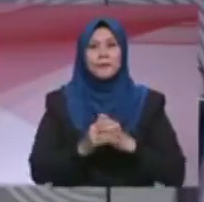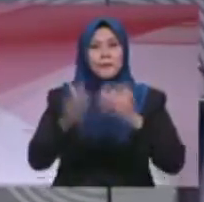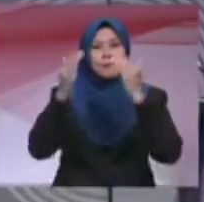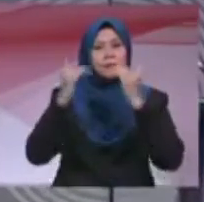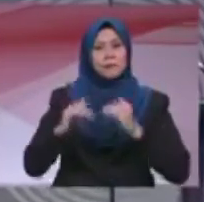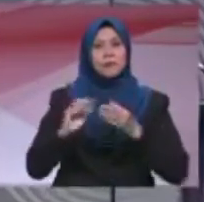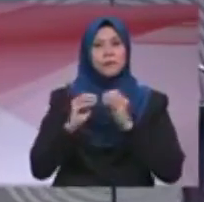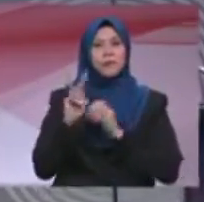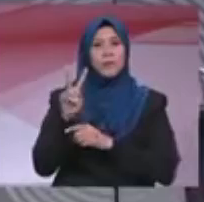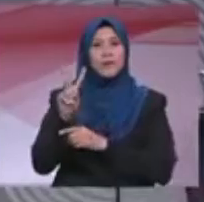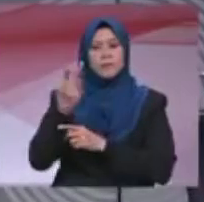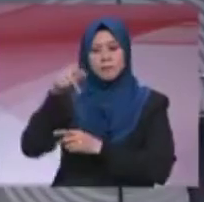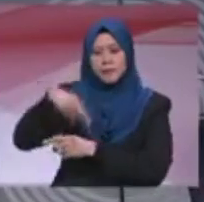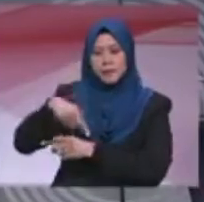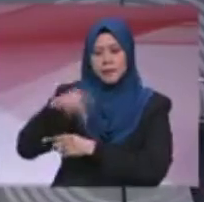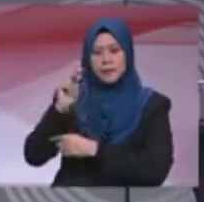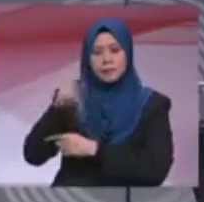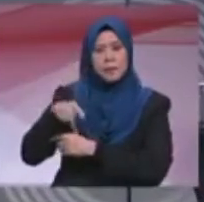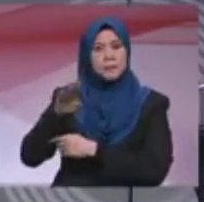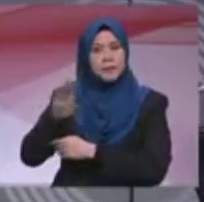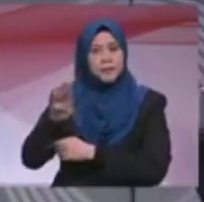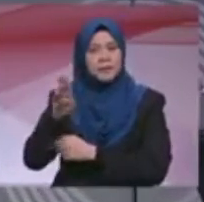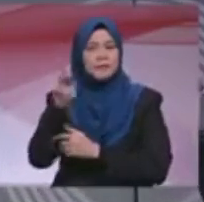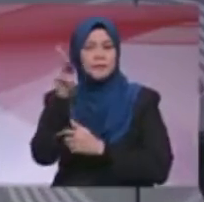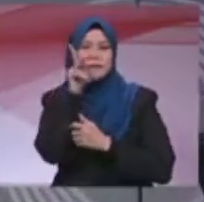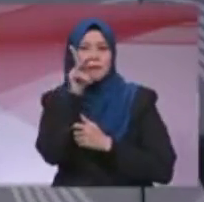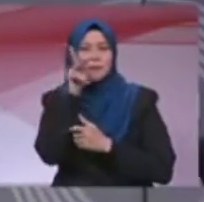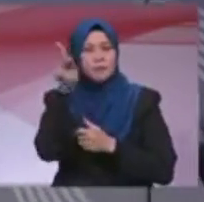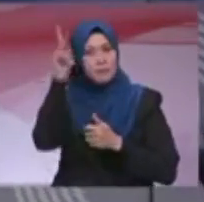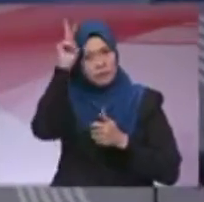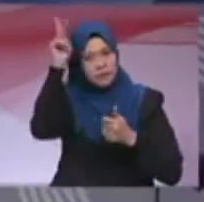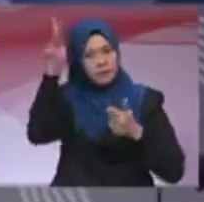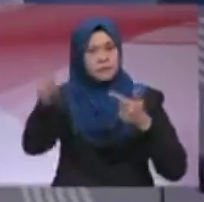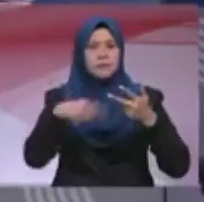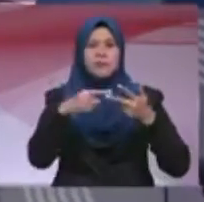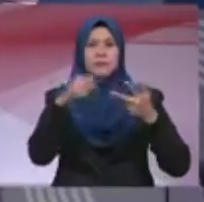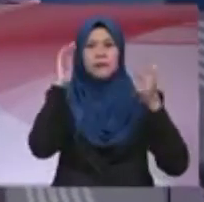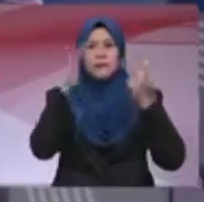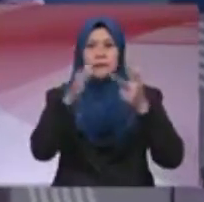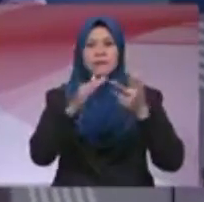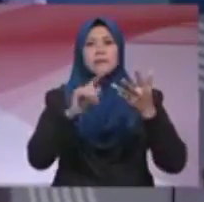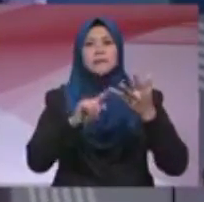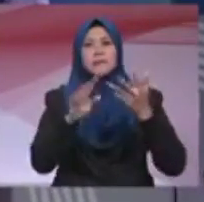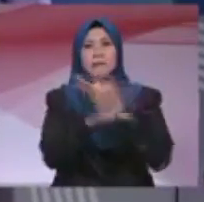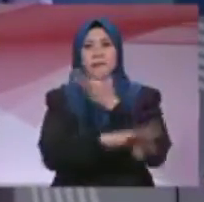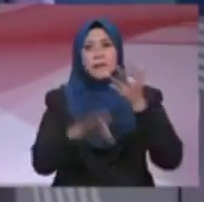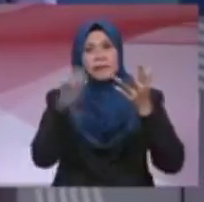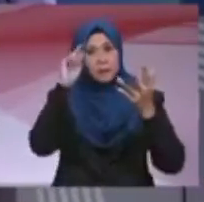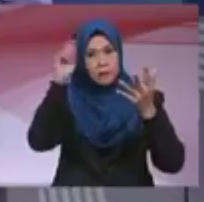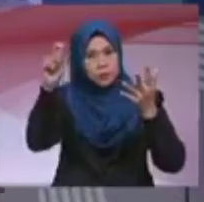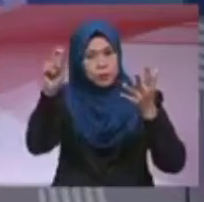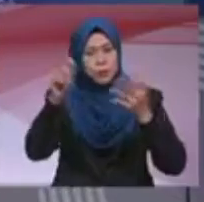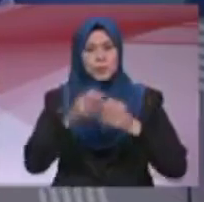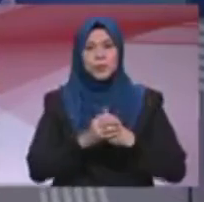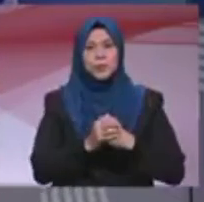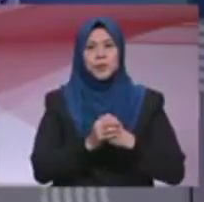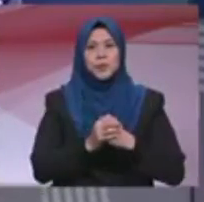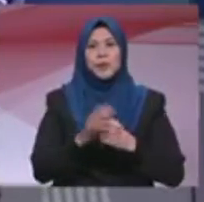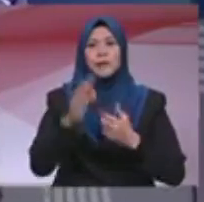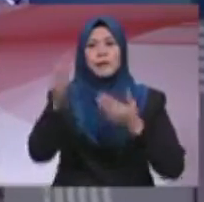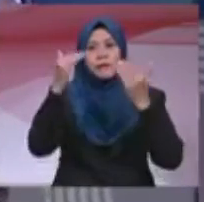adalah PKPB di Kedah, Kelantan, Pahang, Perak, Negeri Sembilan dan Terengganu, dan